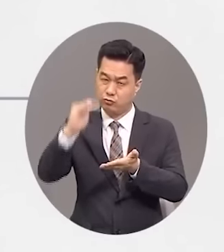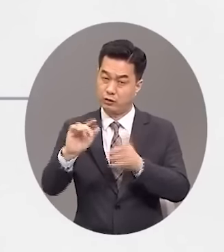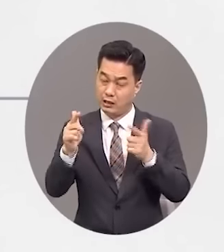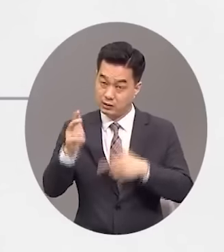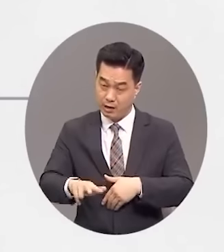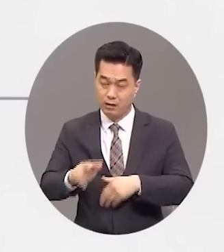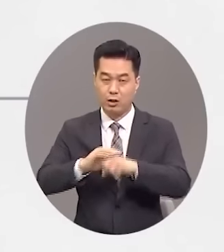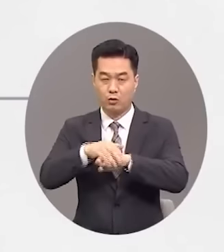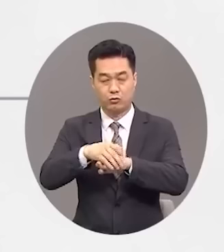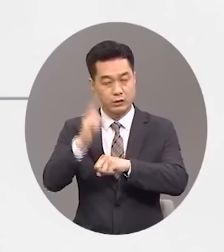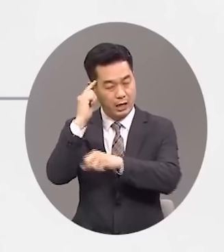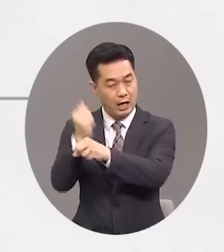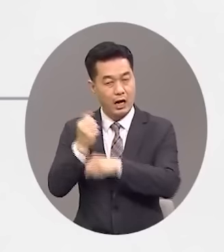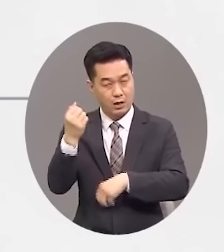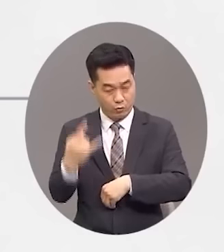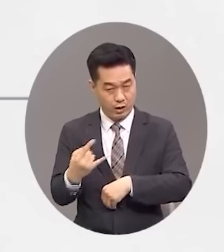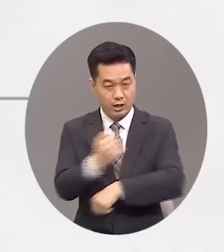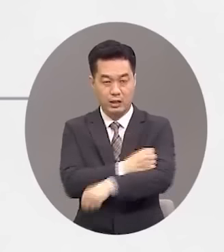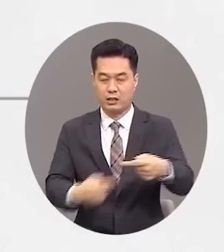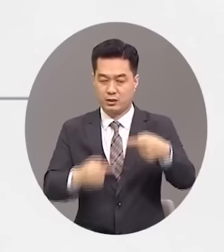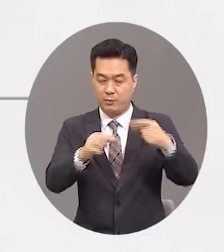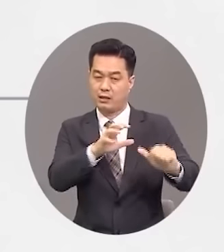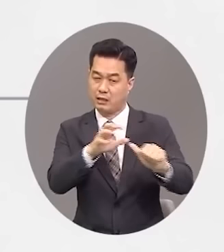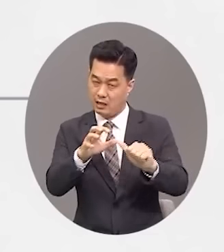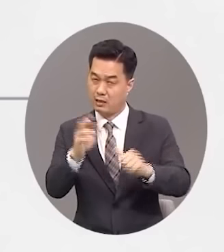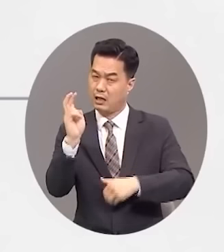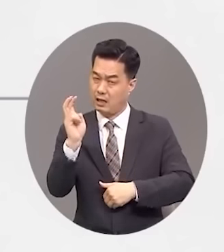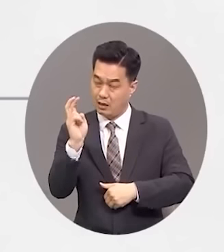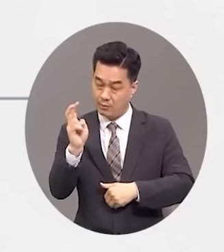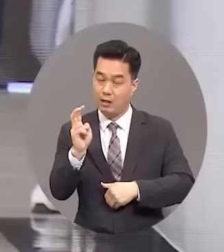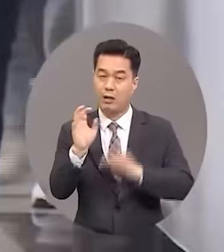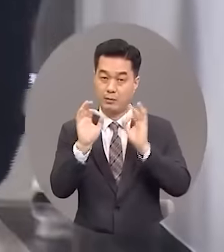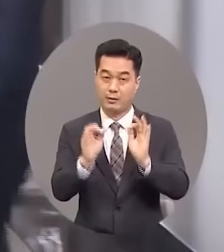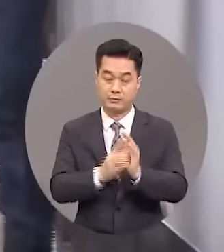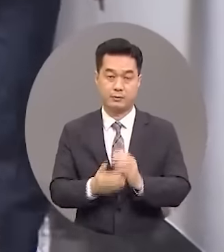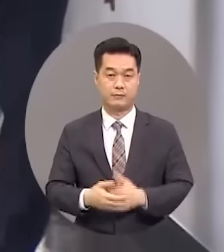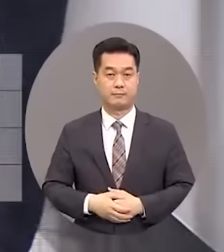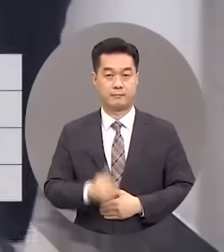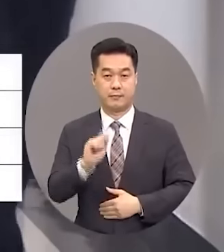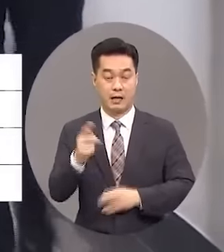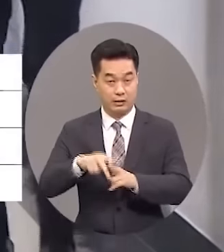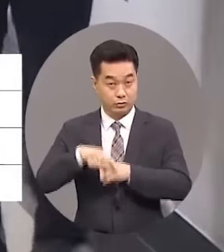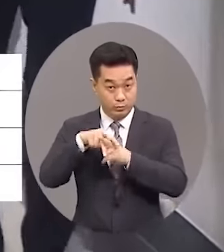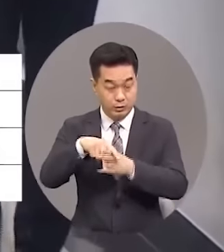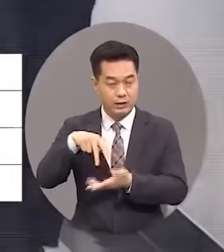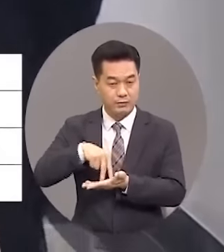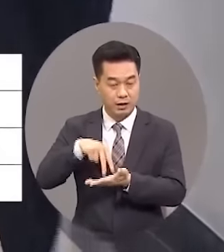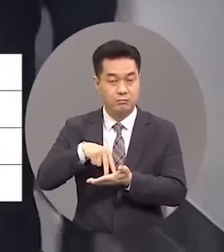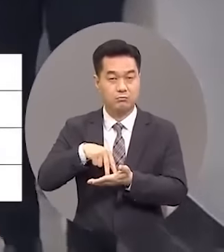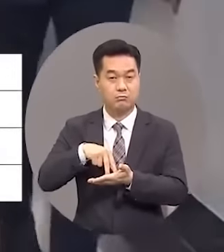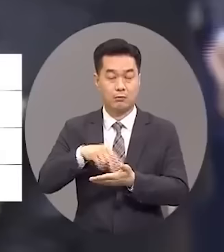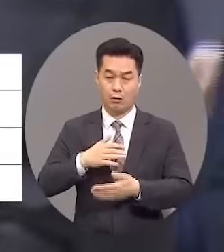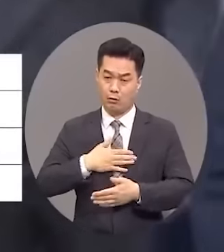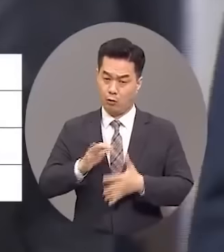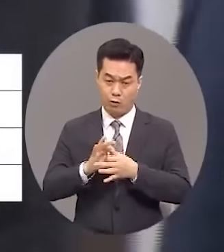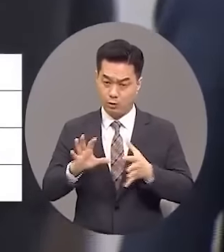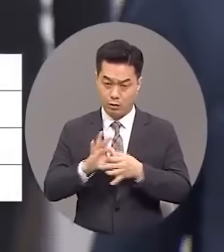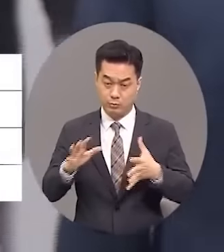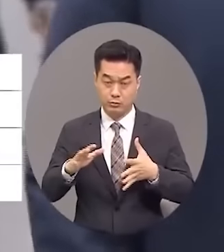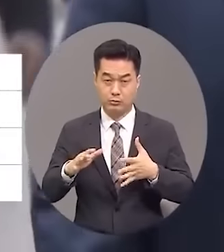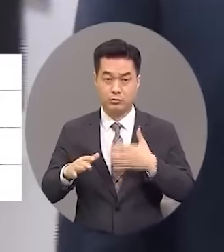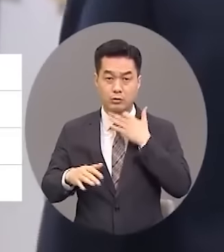아니지 을빌려 스펙 사키에 활용하려는 걸로 보인다고 말했습니다 한 후보자 측은 후보자가 관여한 바 없는 미성년